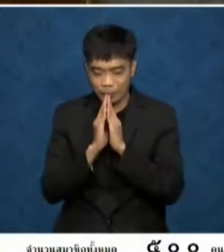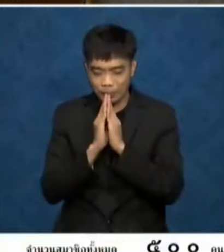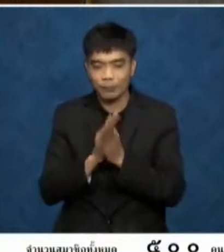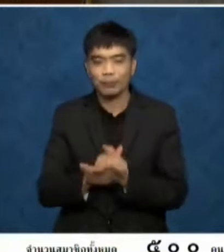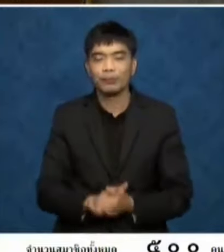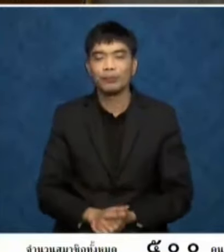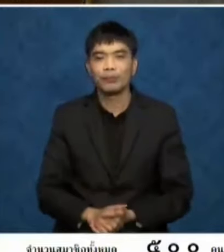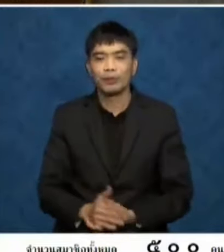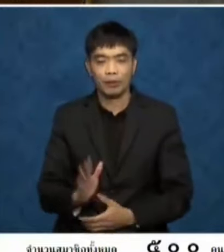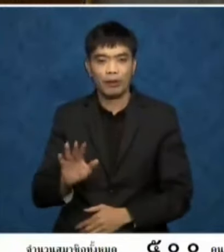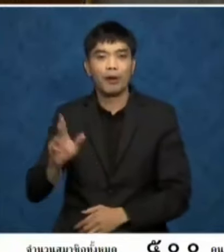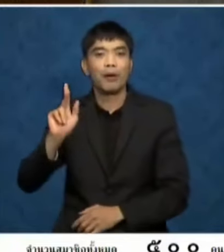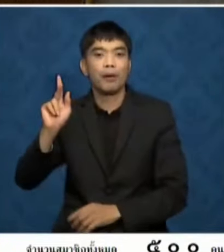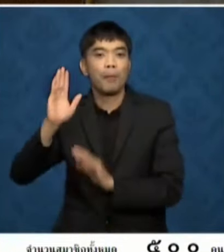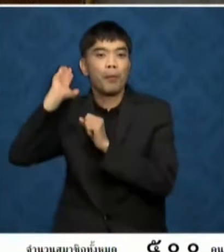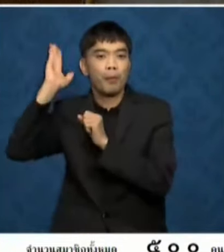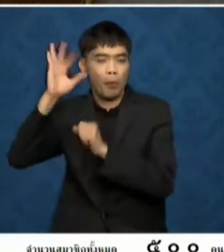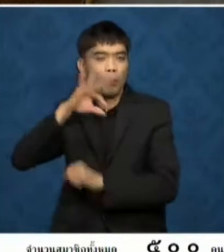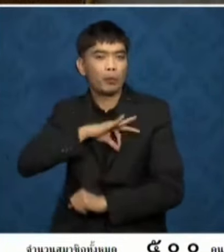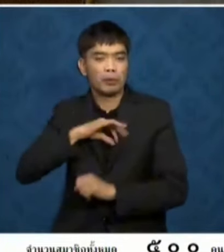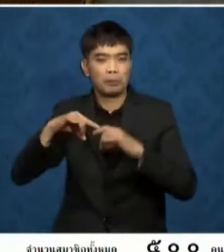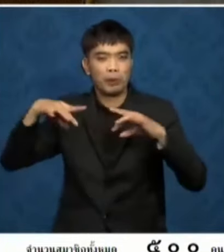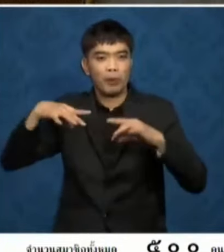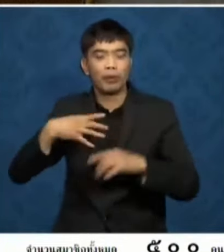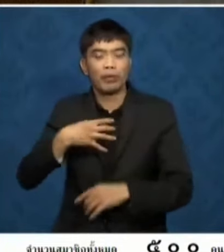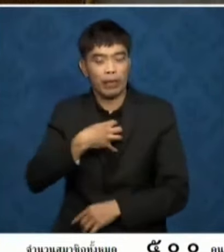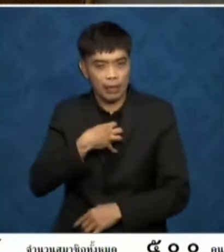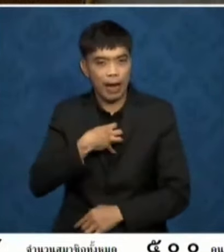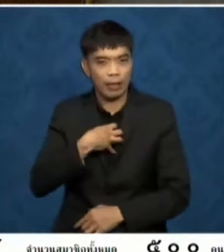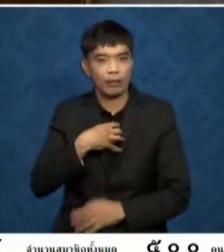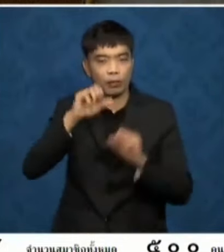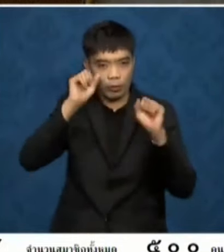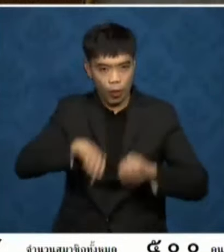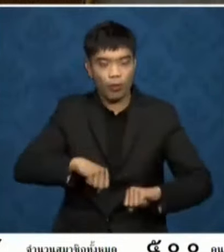จะต้องมีการลงมติครับก่อนลงมติผมขอตรวจสอบองค์ประชุมครับ